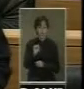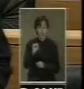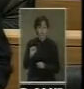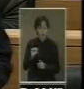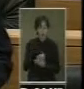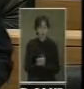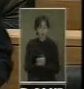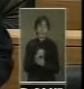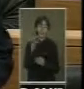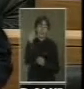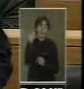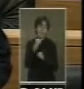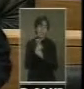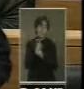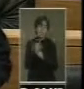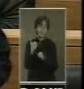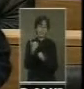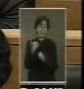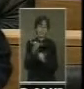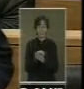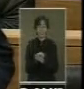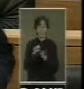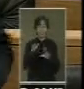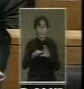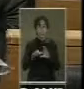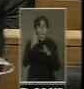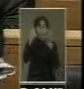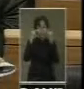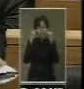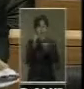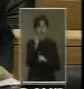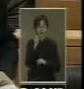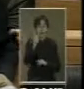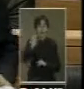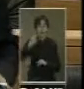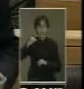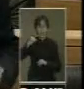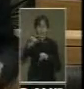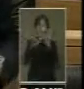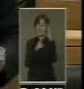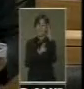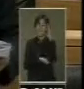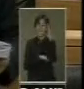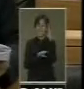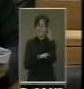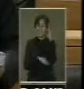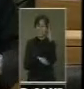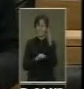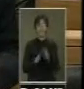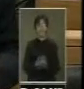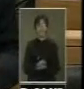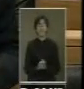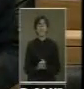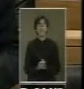อดีตสอสอที่นี่สมัครนายกอบจครับอยู่ภาคใต้ครับ